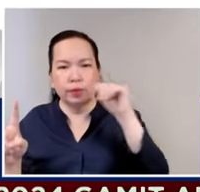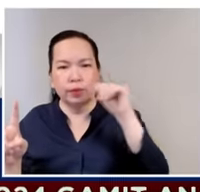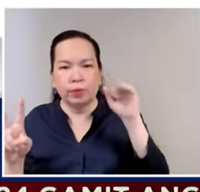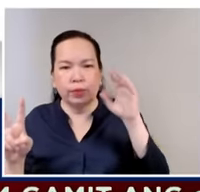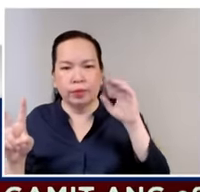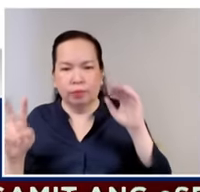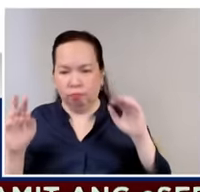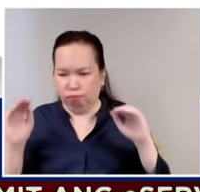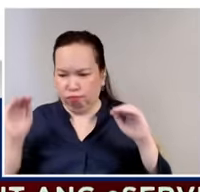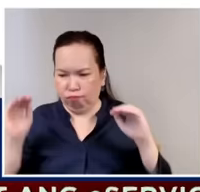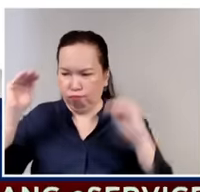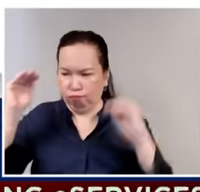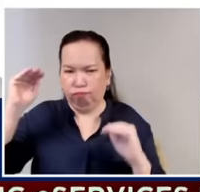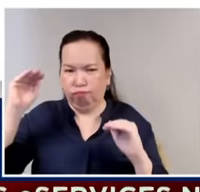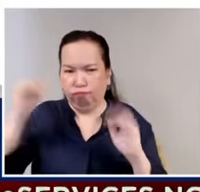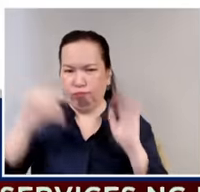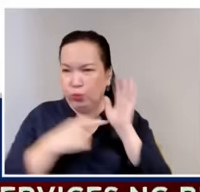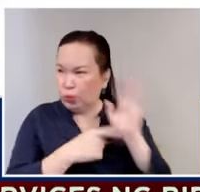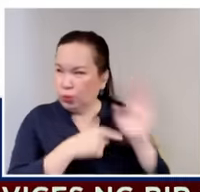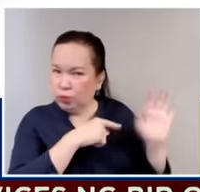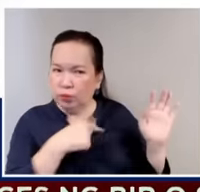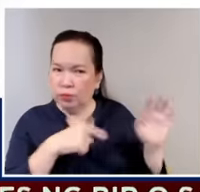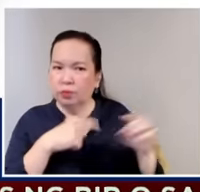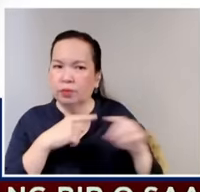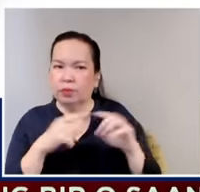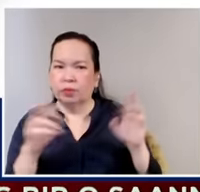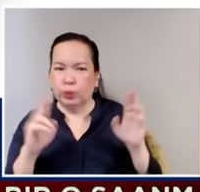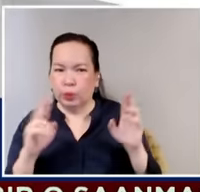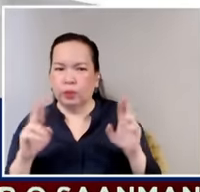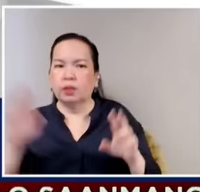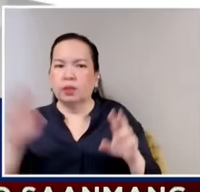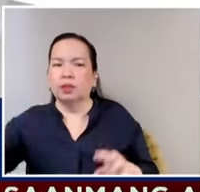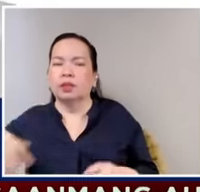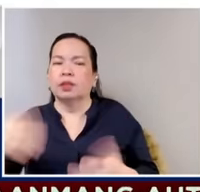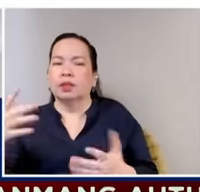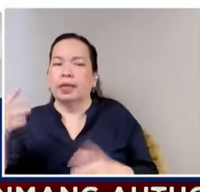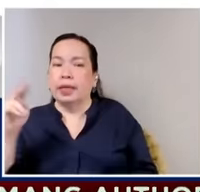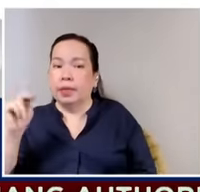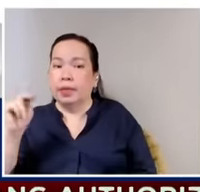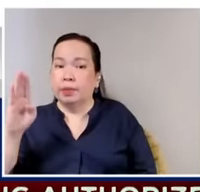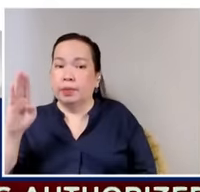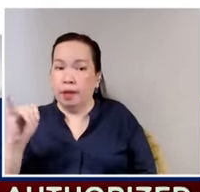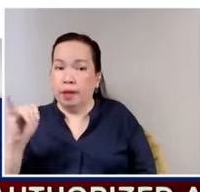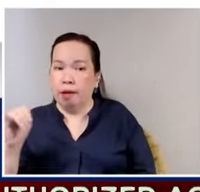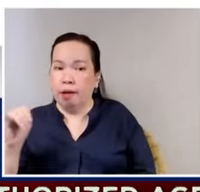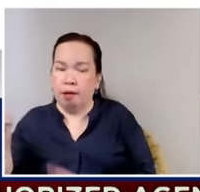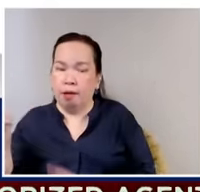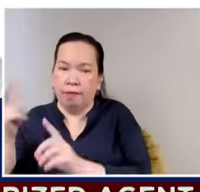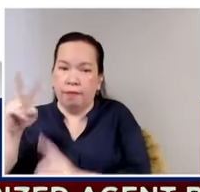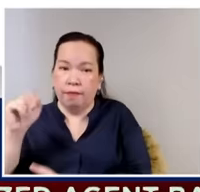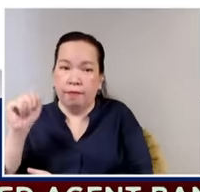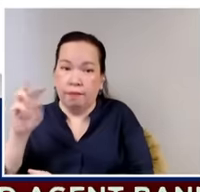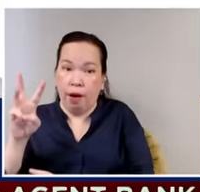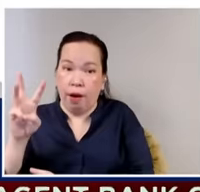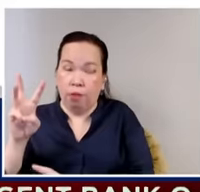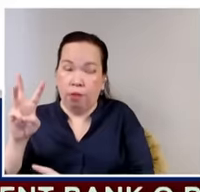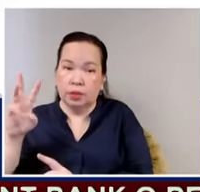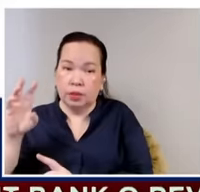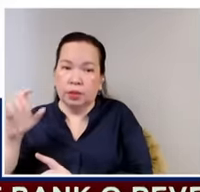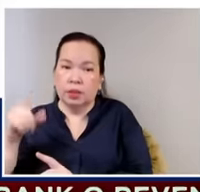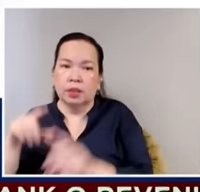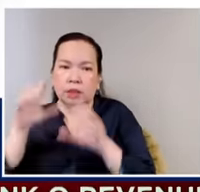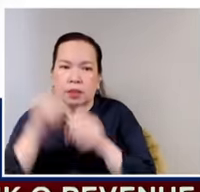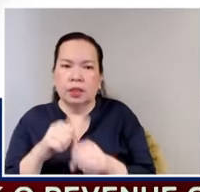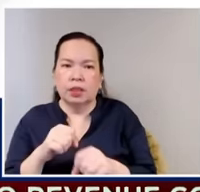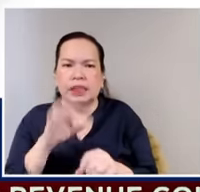Ito na ang naging hudyat ng team ng NBI Violence Against Women and Children Division para pasukin ang bahay at sagipin ang 6 na menor de edad